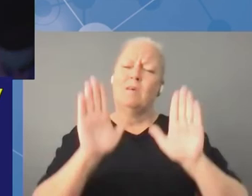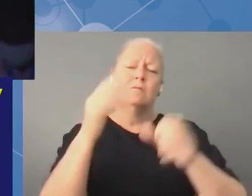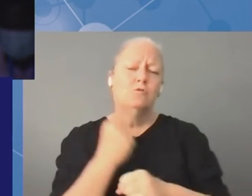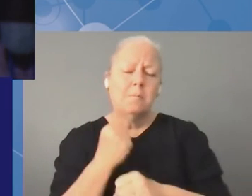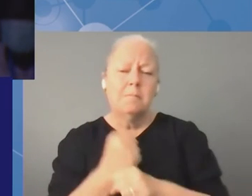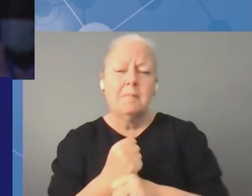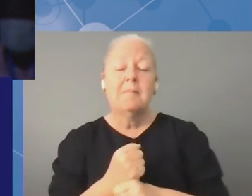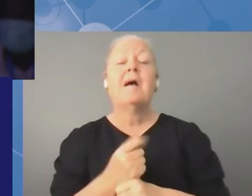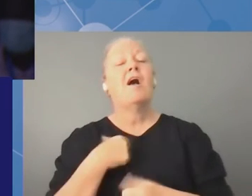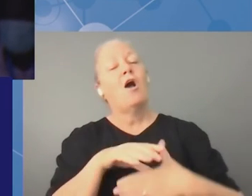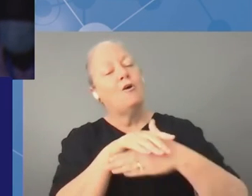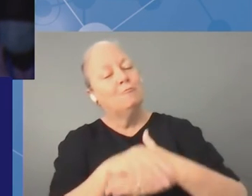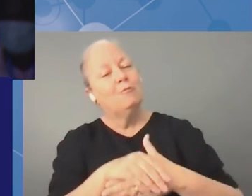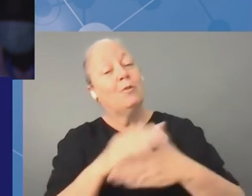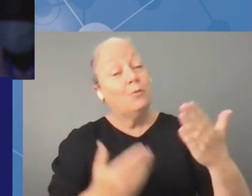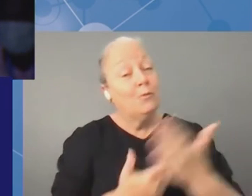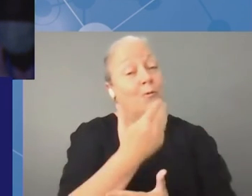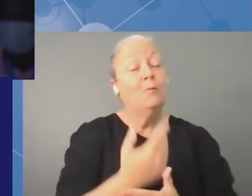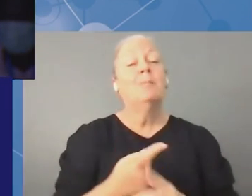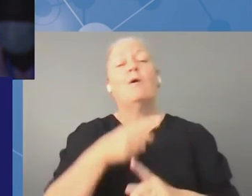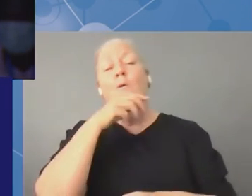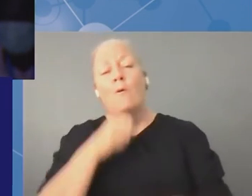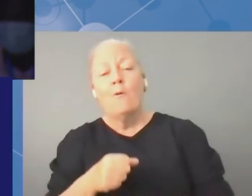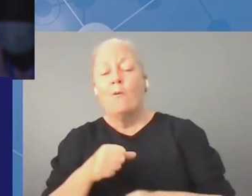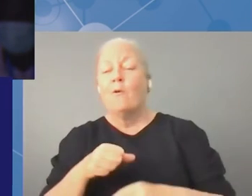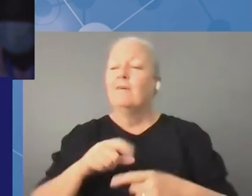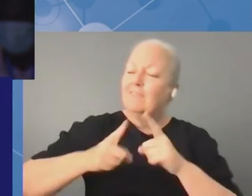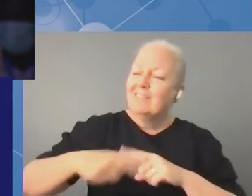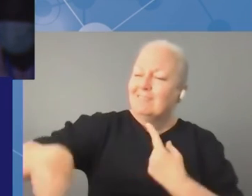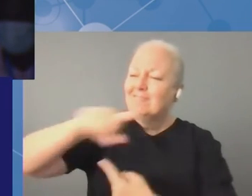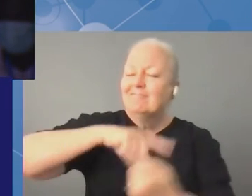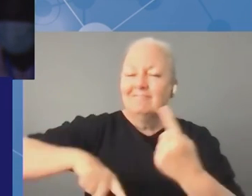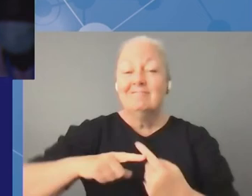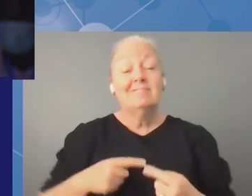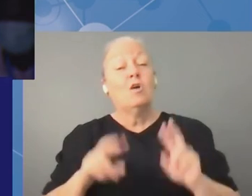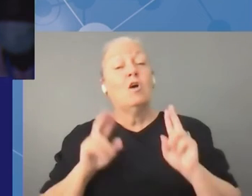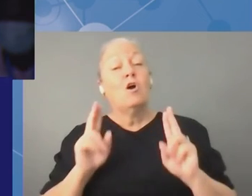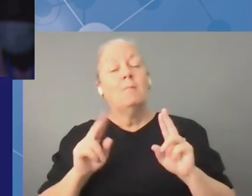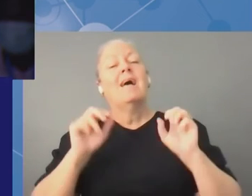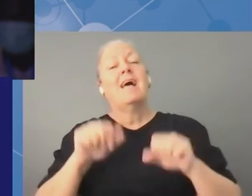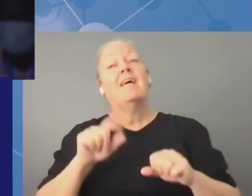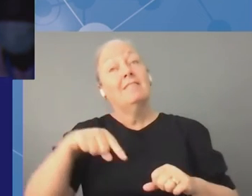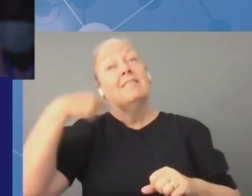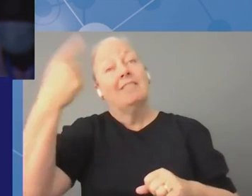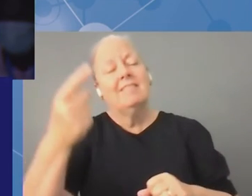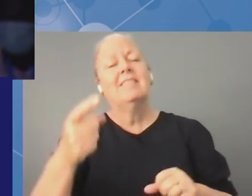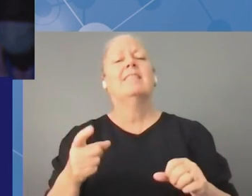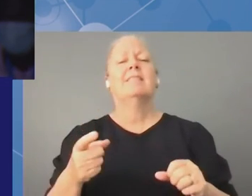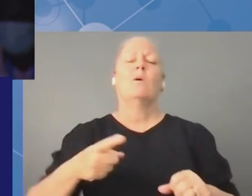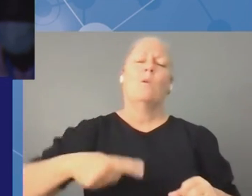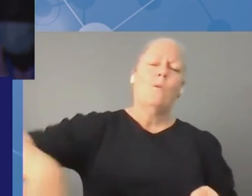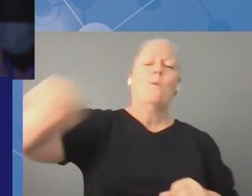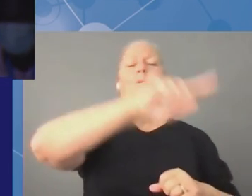прием был очень также теплым. Хочу поблагодарить хозяев. Вы сделали